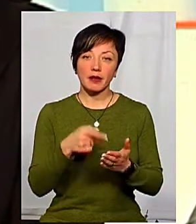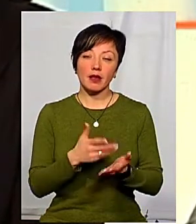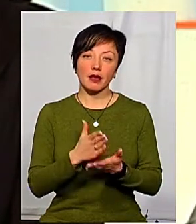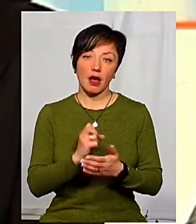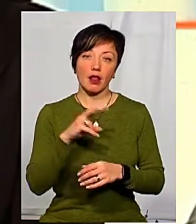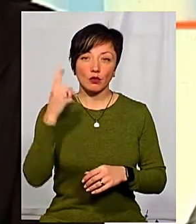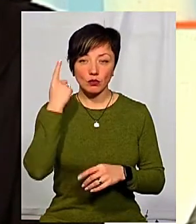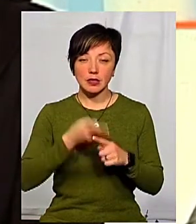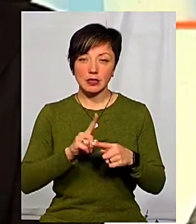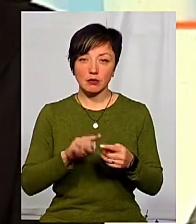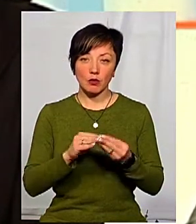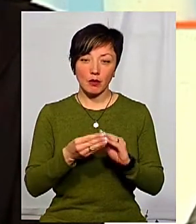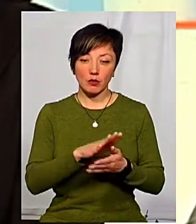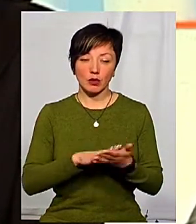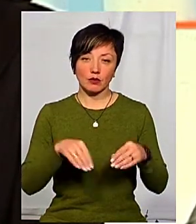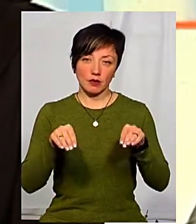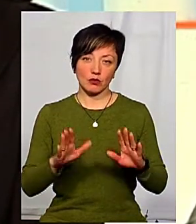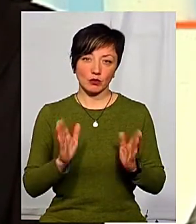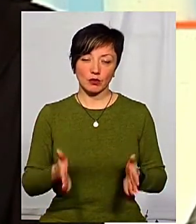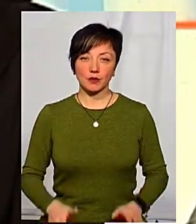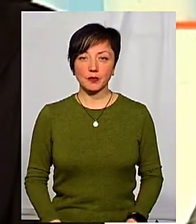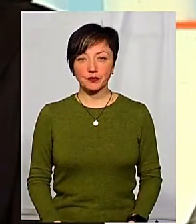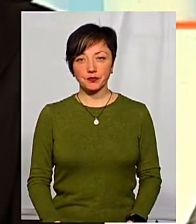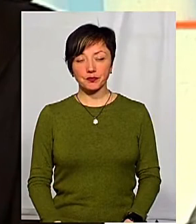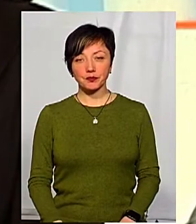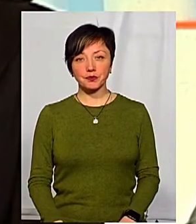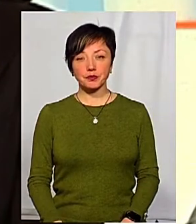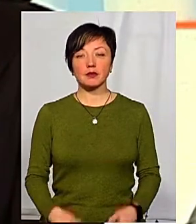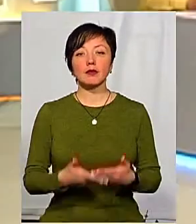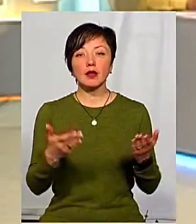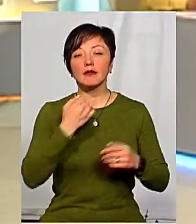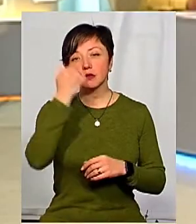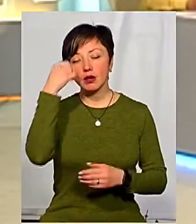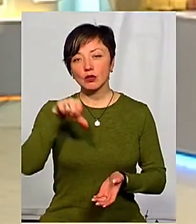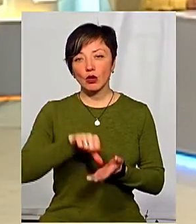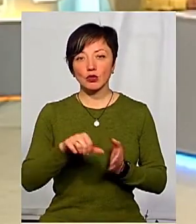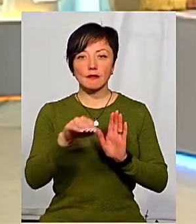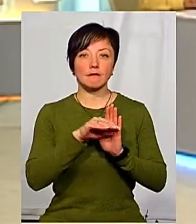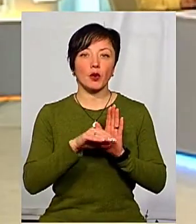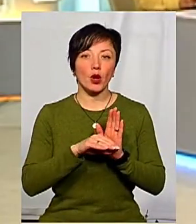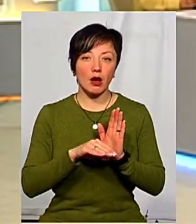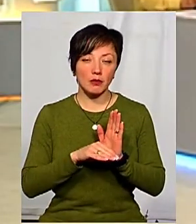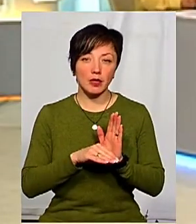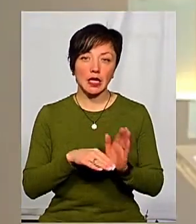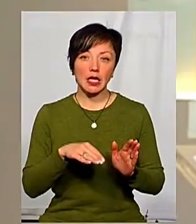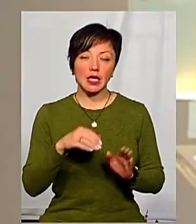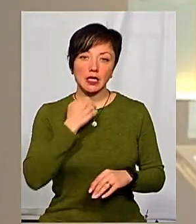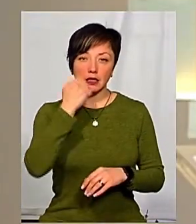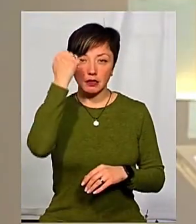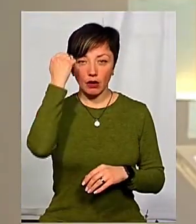є, але я думаю, що ці питання в подальшому вони все рівно вирішуватимуться. Дякую вам за участь у програмі.